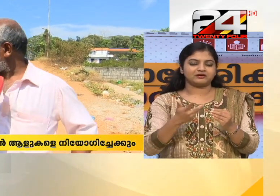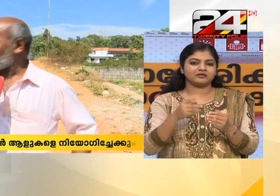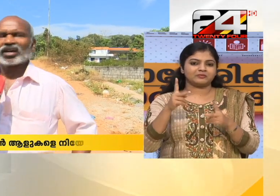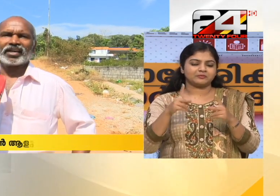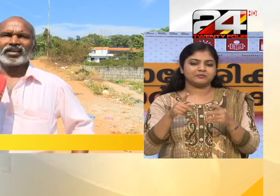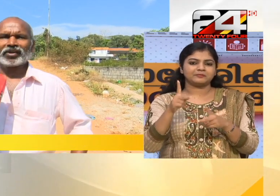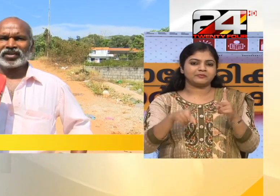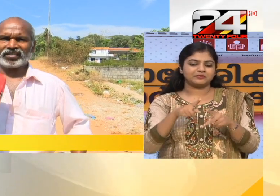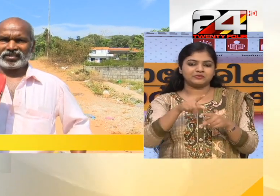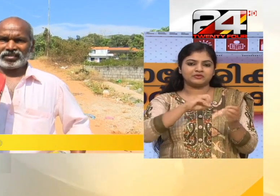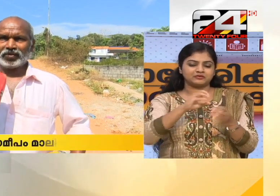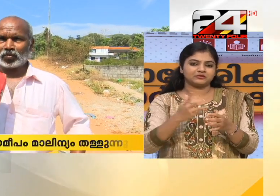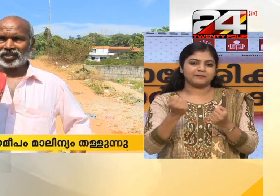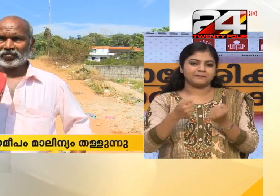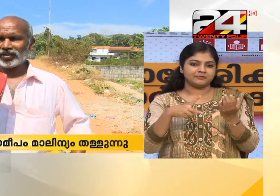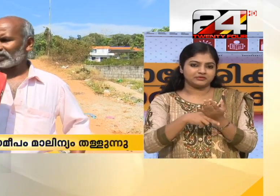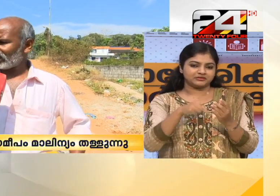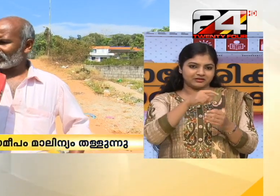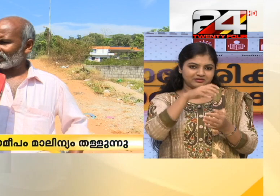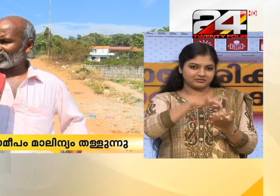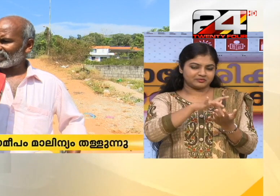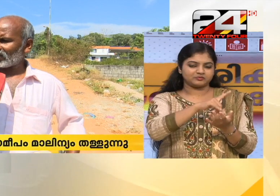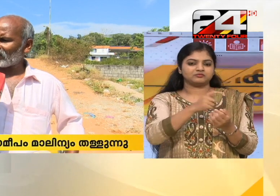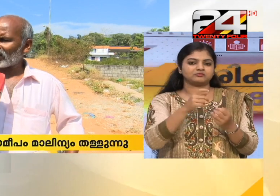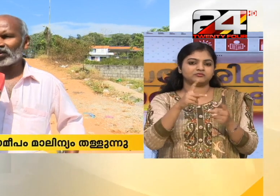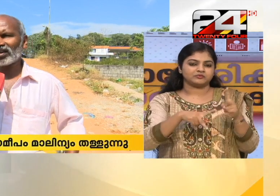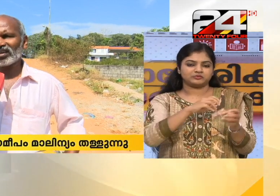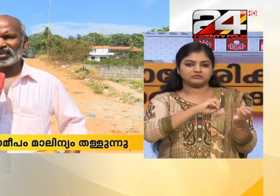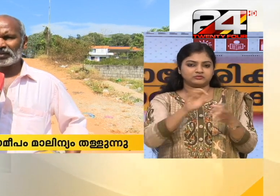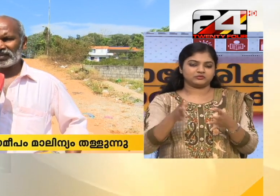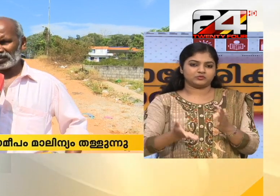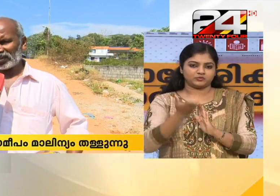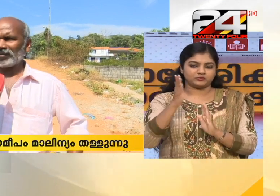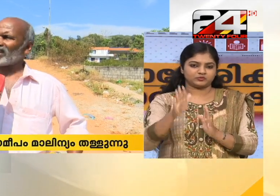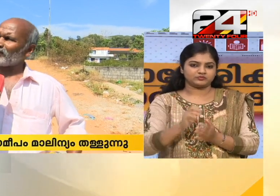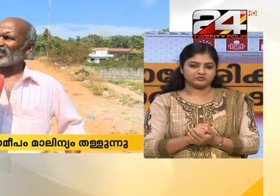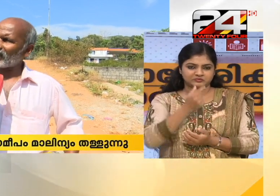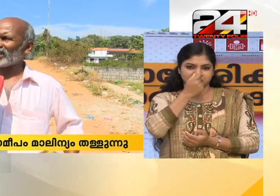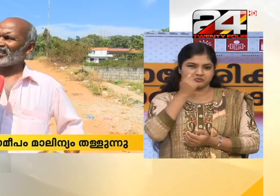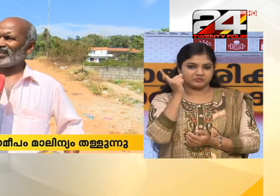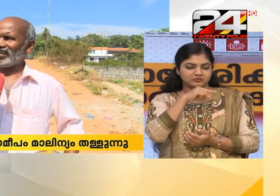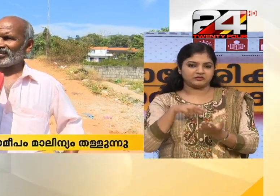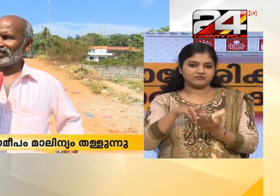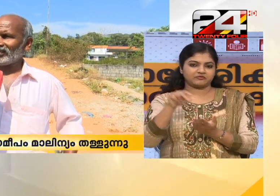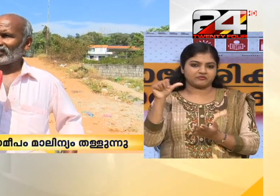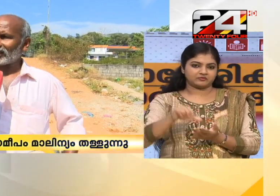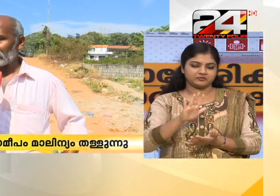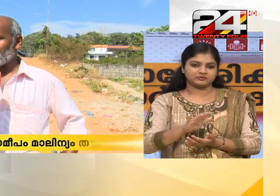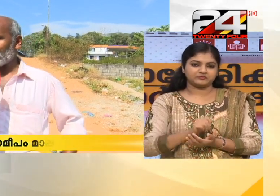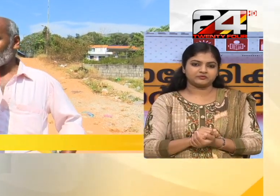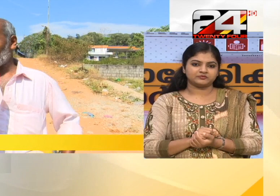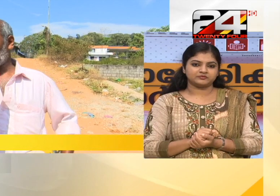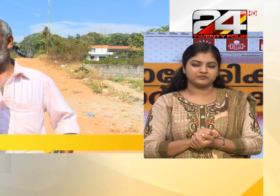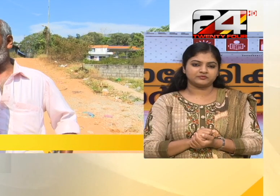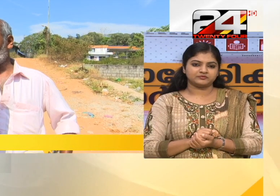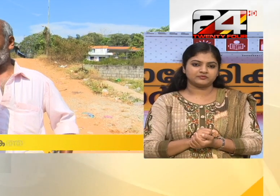ബസ് സ്റ്റാൻഡിലുള്ള ആൾക്കാരാണ് ഇവിടെ കൊണ്ടിടുന്നത് കൂടുതലും. പക്ഷേ ഇതിലെ കൂടെ വാടകമുണ്ട്, സ്മെല്ല, ഭയങ്കര സ്മെല്ല, നടക്കാൻ പറ്റത്തേ ഇല്ല. അതായത് ഇതിലെ